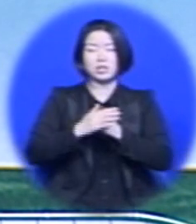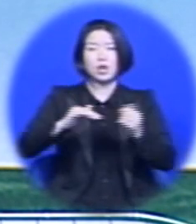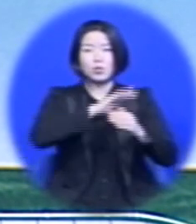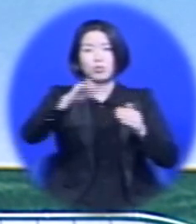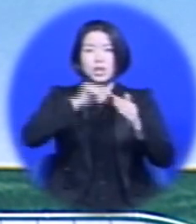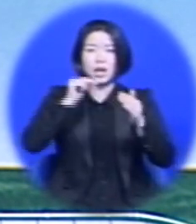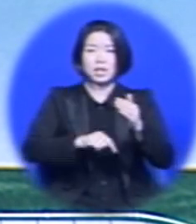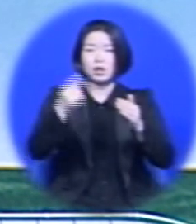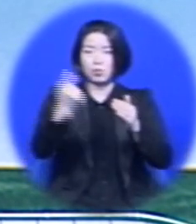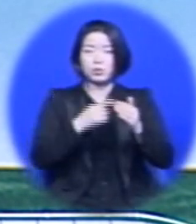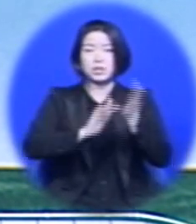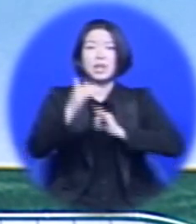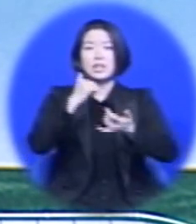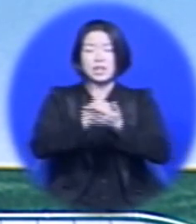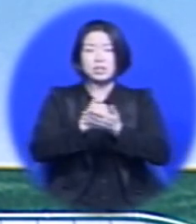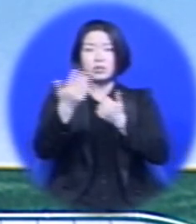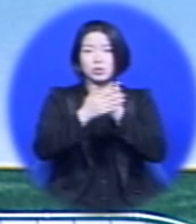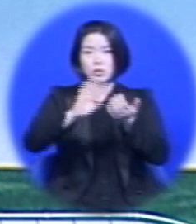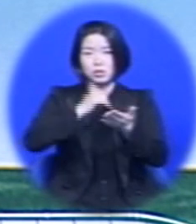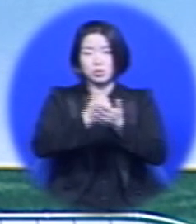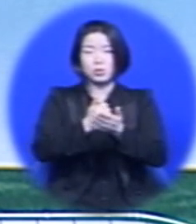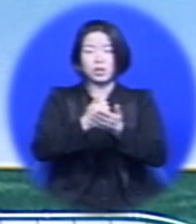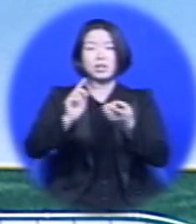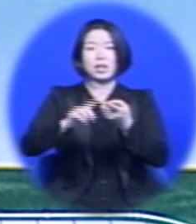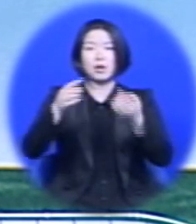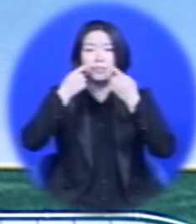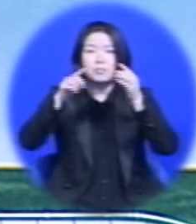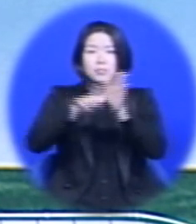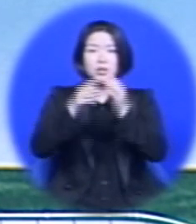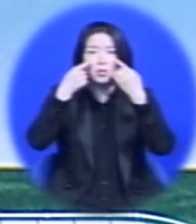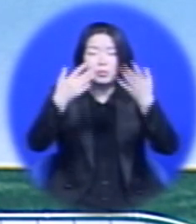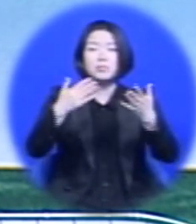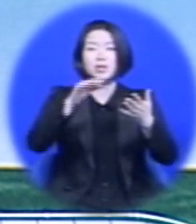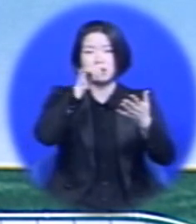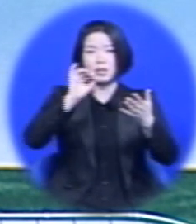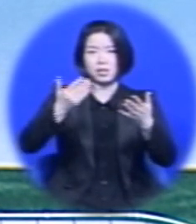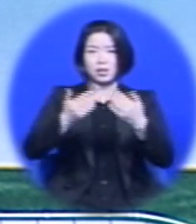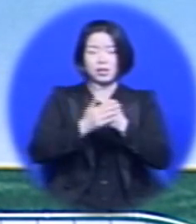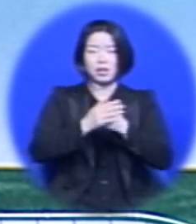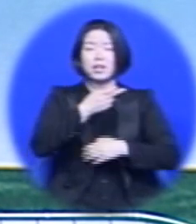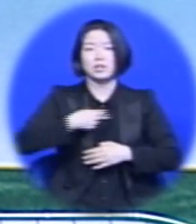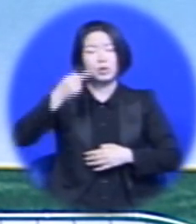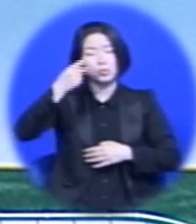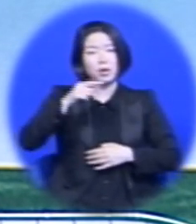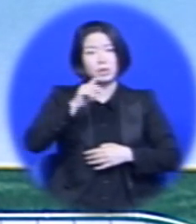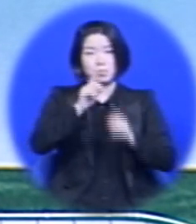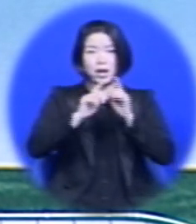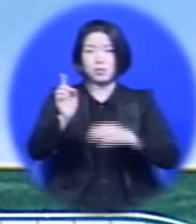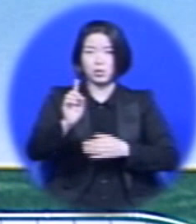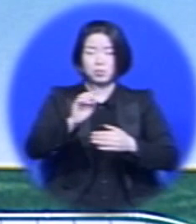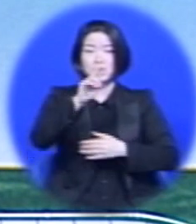오신 예수 그리스도에 대한 믿음이 분명해야 합니다 사도 바울이 이렇게 말합니다